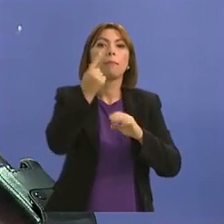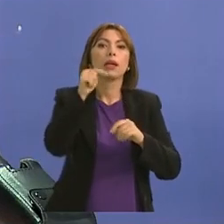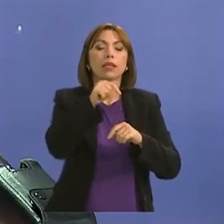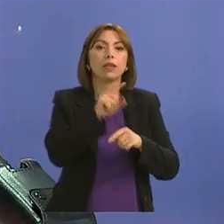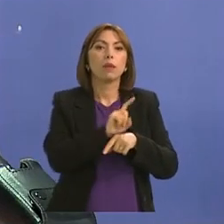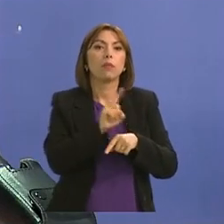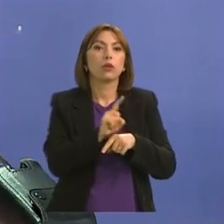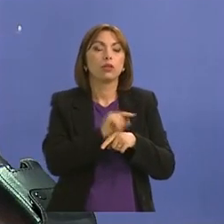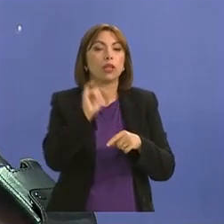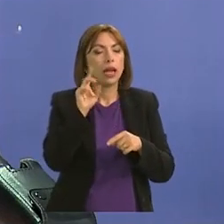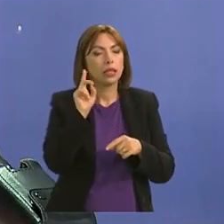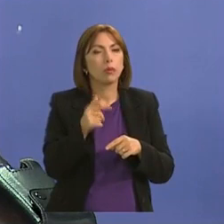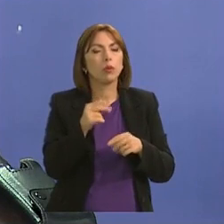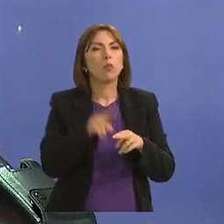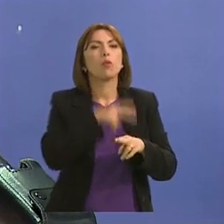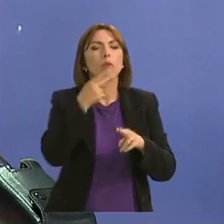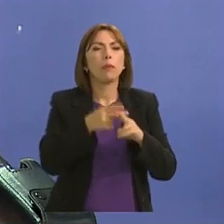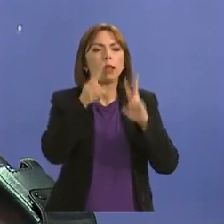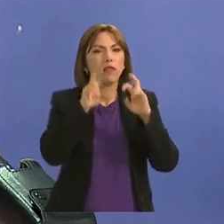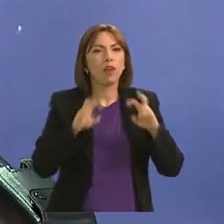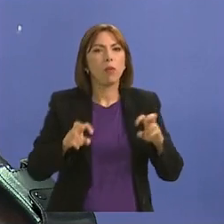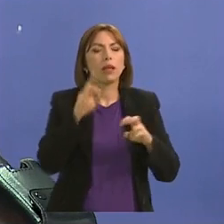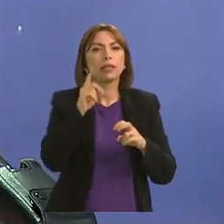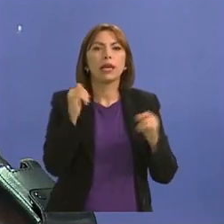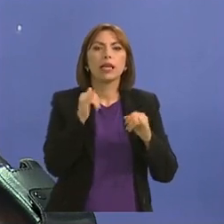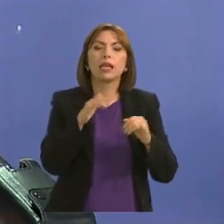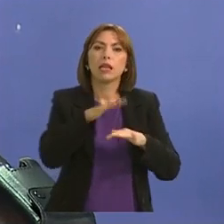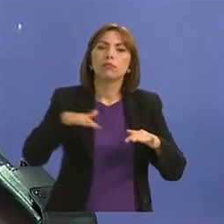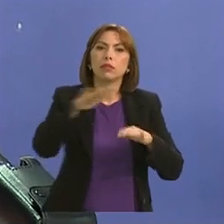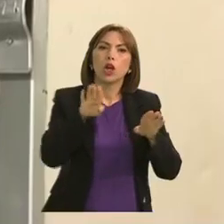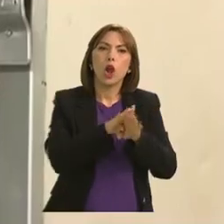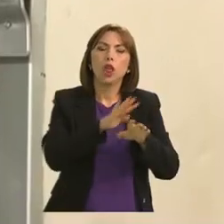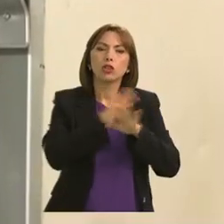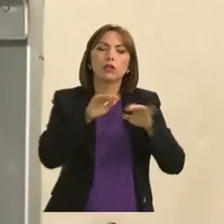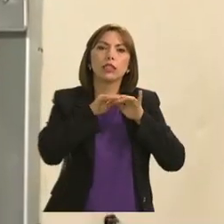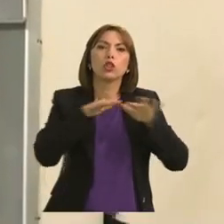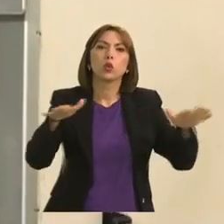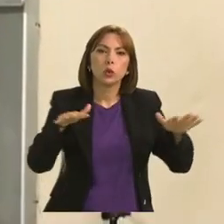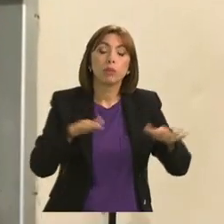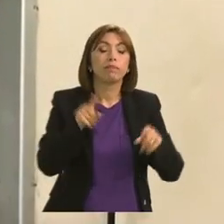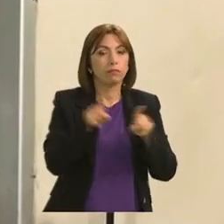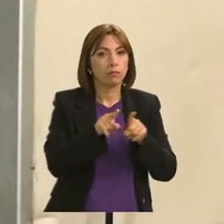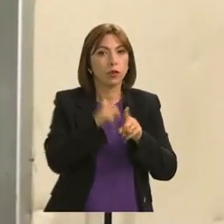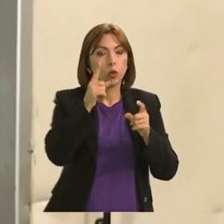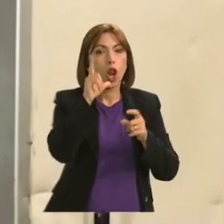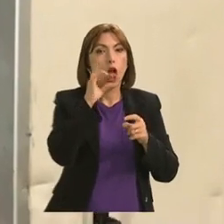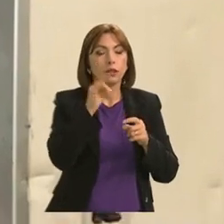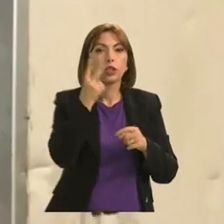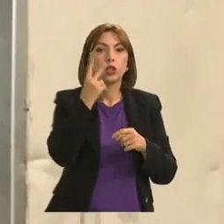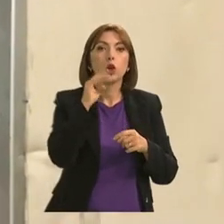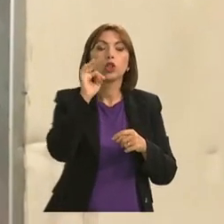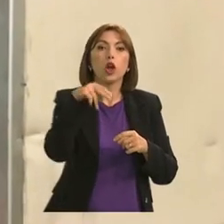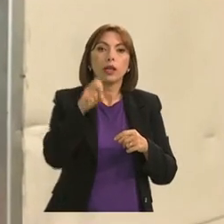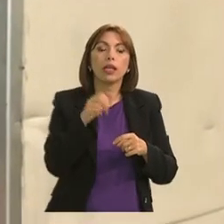de produse. Ar trebui mult mai bine evaluate de către colegii din toate structurile. De asemenea, într-un lot de 2 tone de ton roșu